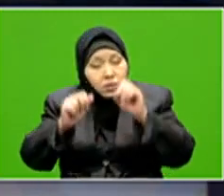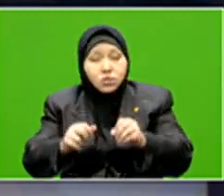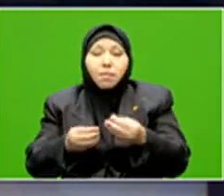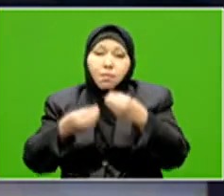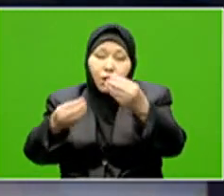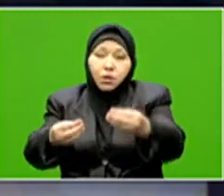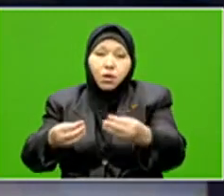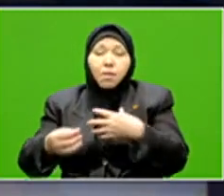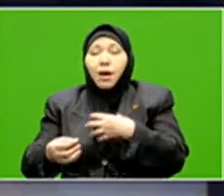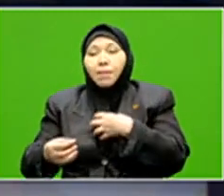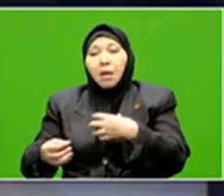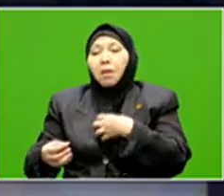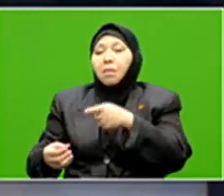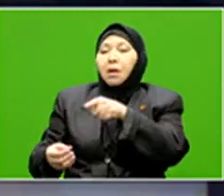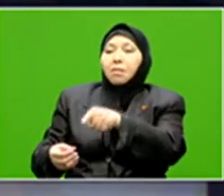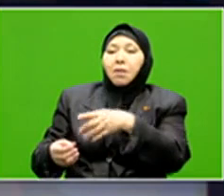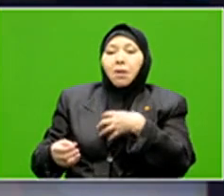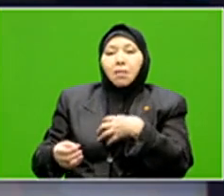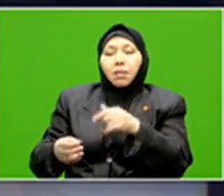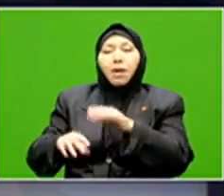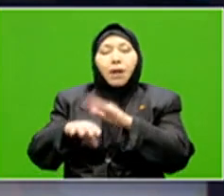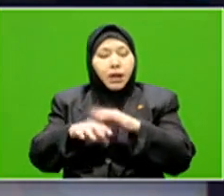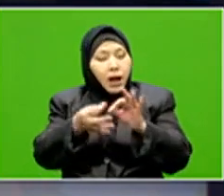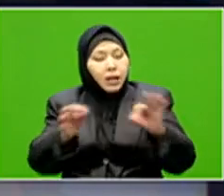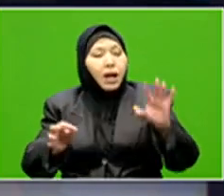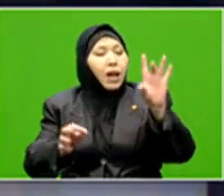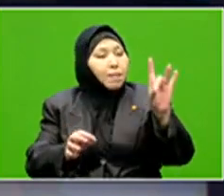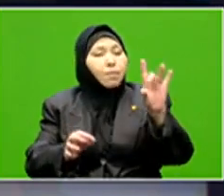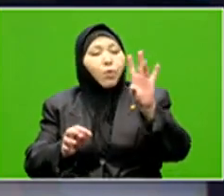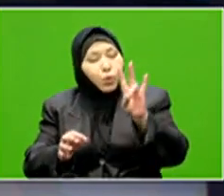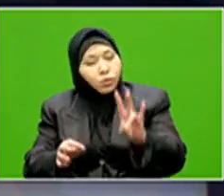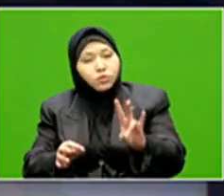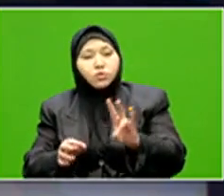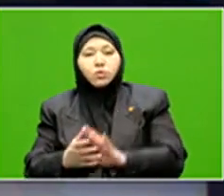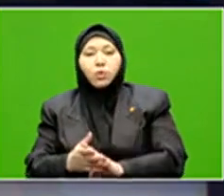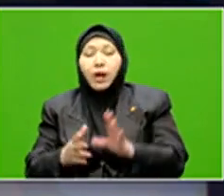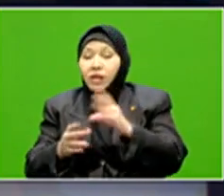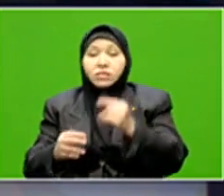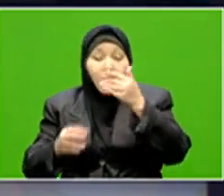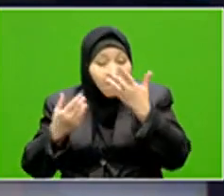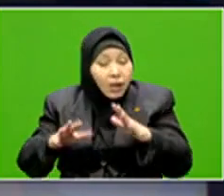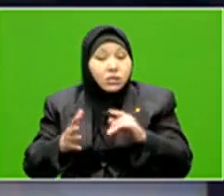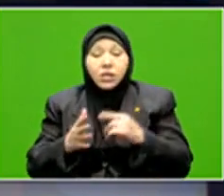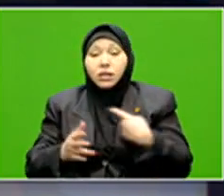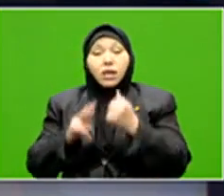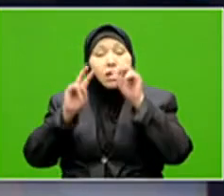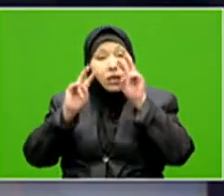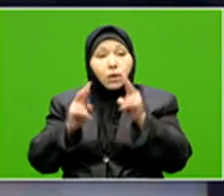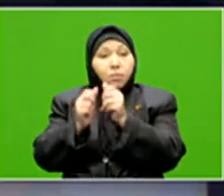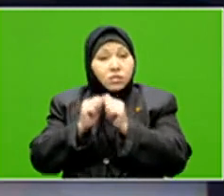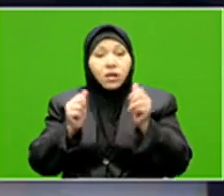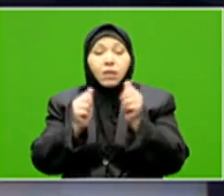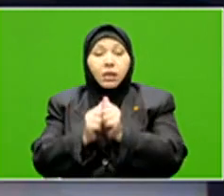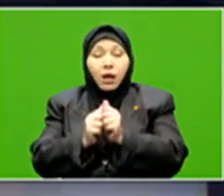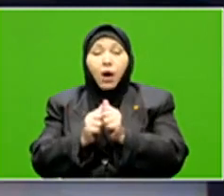oleh kaum-kaumnya pada ayat 87. Kita nak baca bersama kerana selepas ini kita nak melihat, nak bersama dengan Al-Fadhil